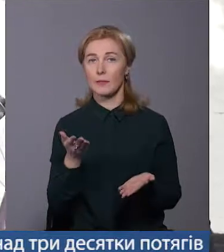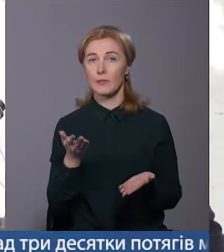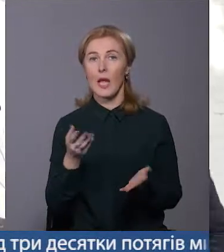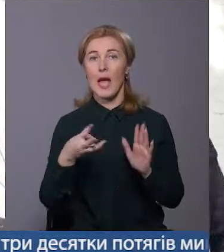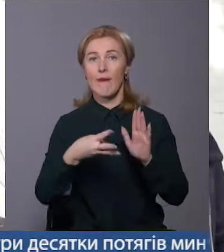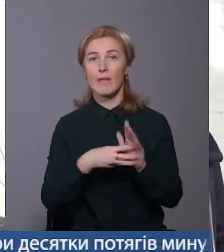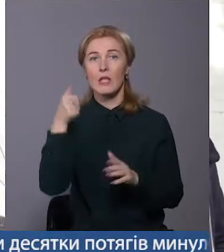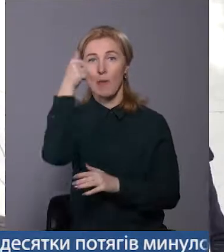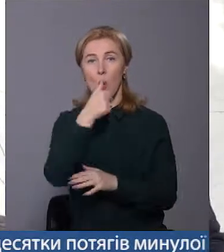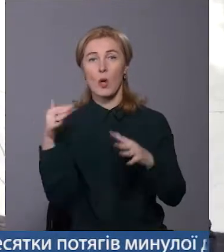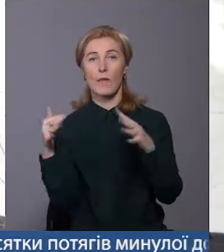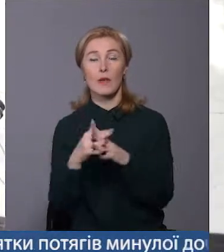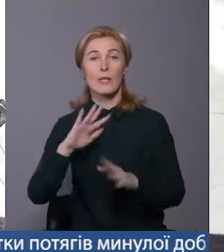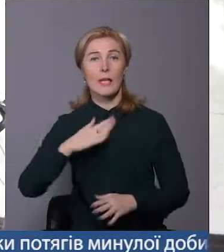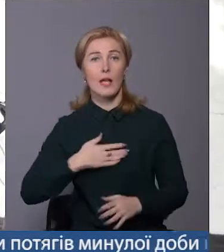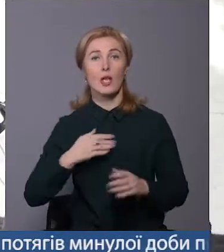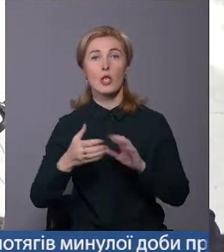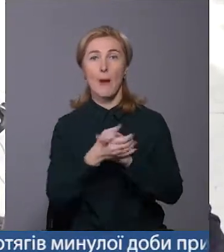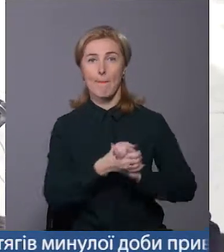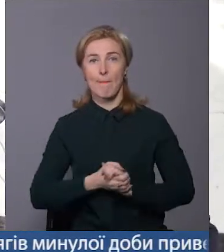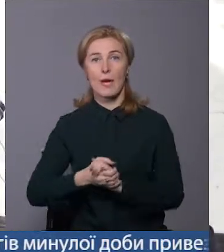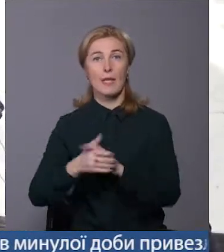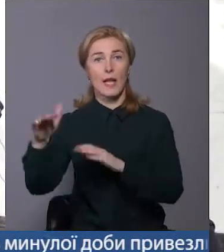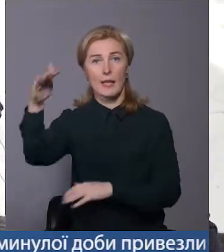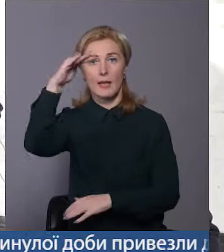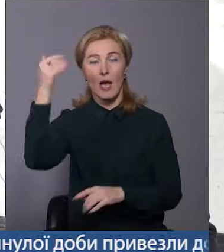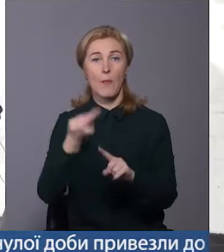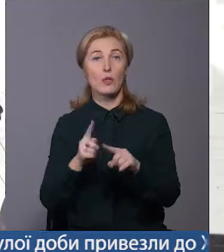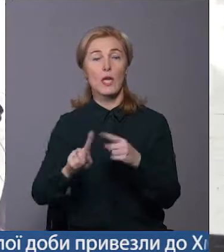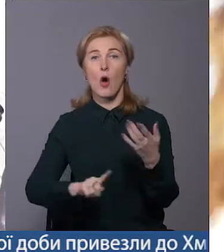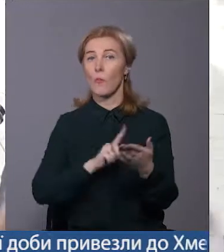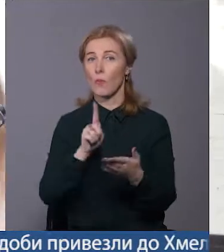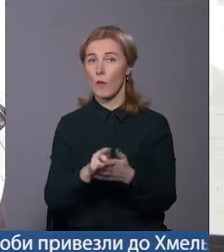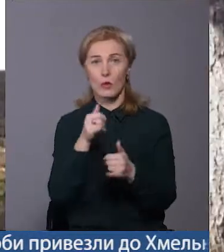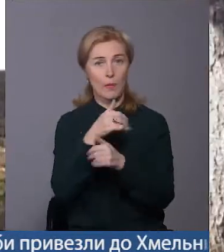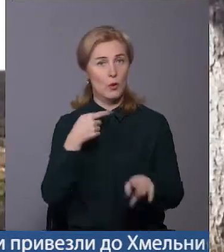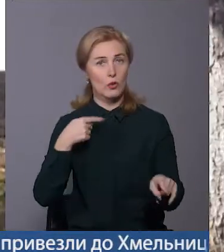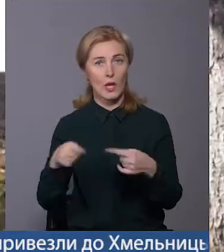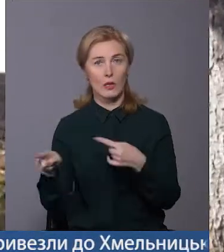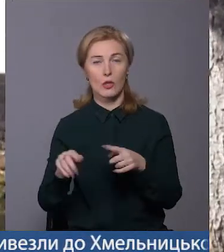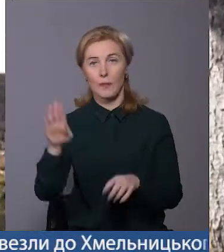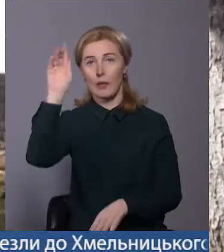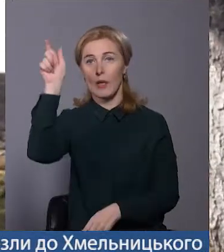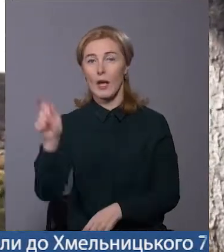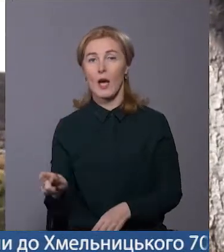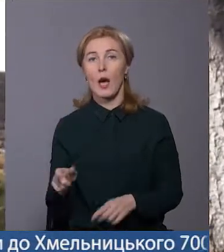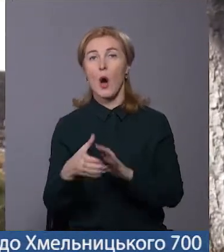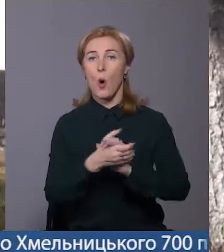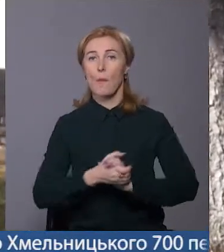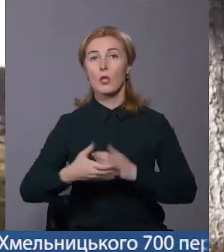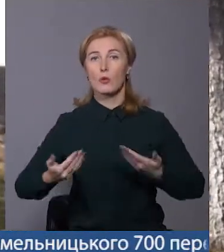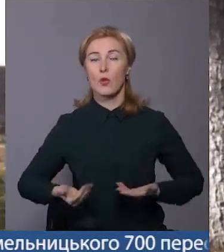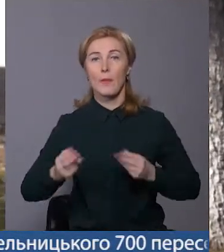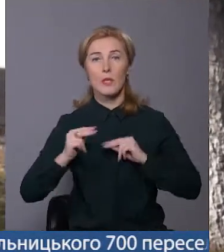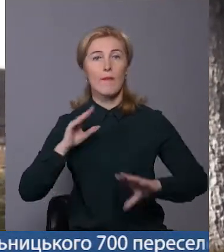8 років воювали за наше мирне небо. Це обов'язок, не можу інакше. Микола Петрович у мирному житті